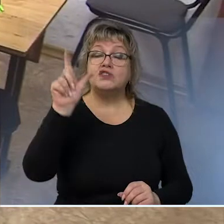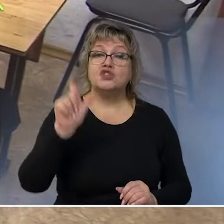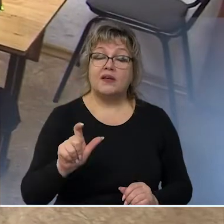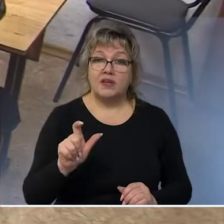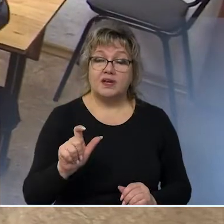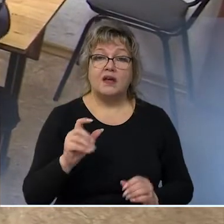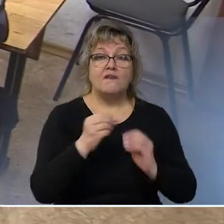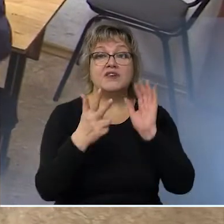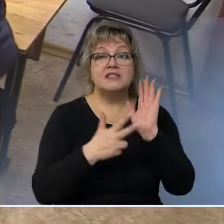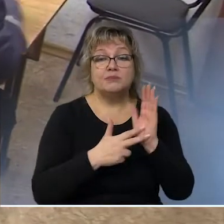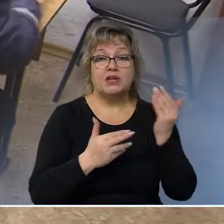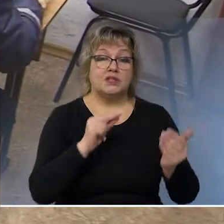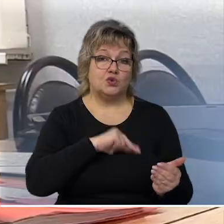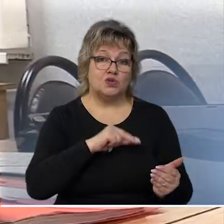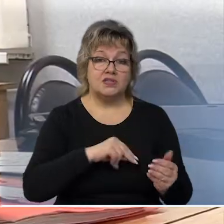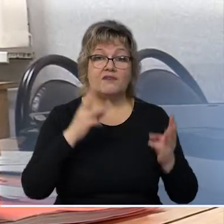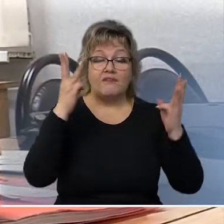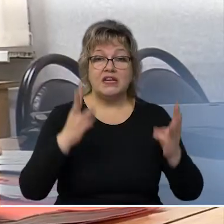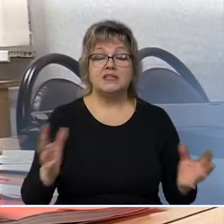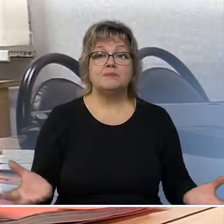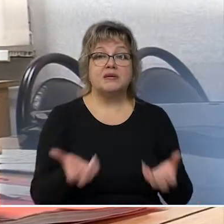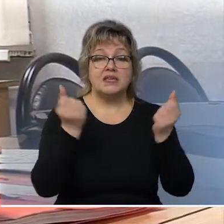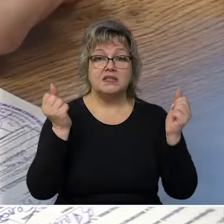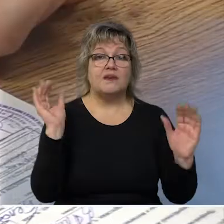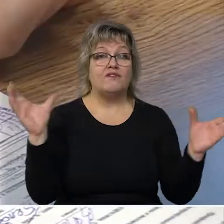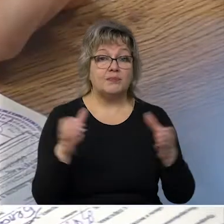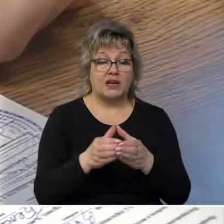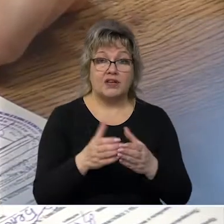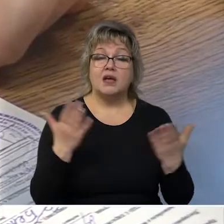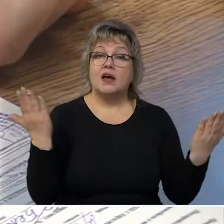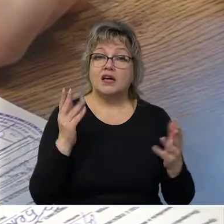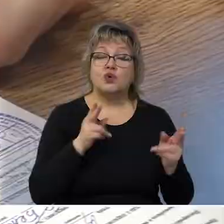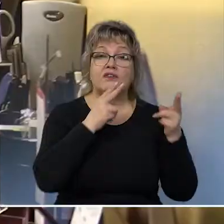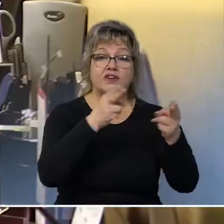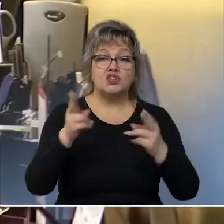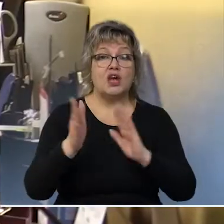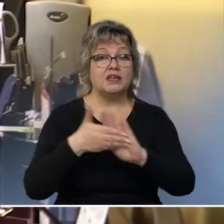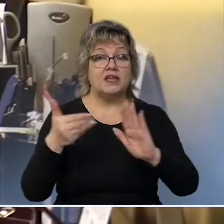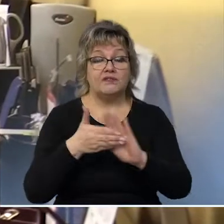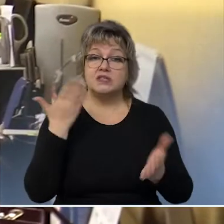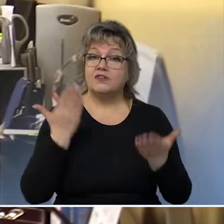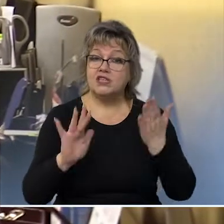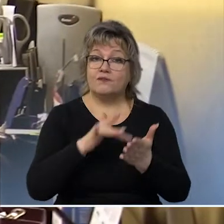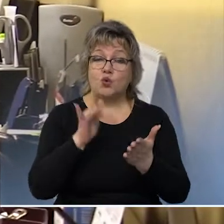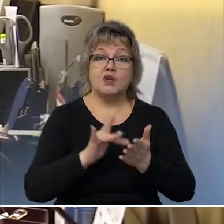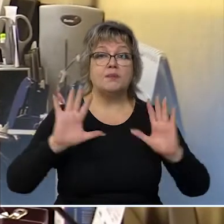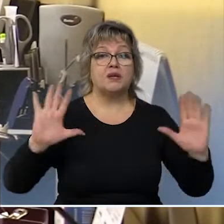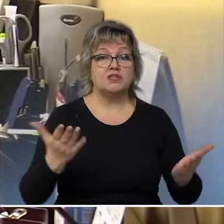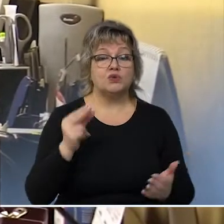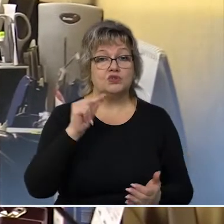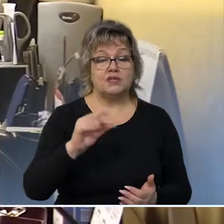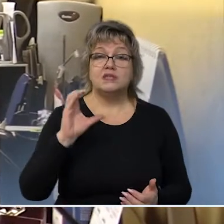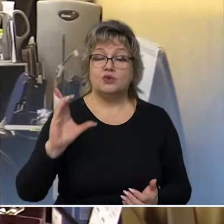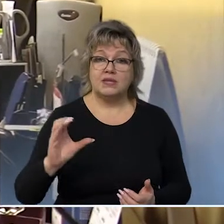43 человека. 18 из них трудятся в аварийно-спасательном формировании, которые и выезжают на вызовы, если в городе